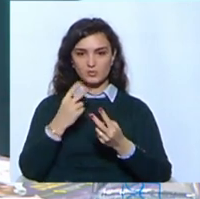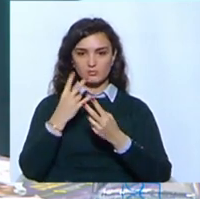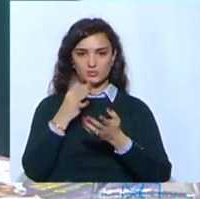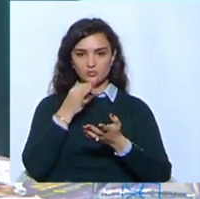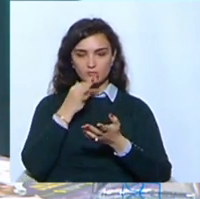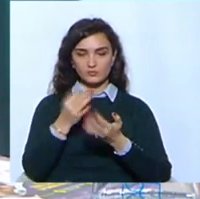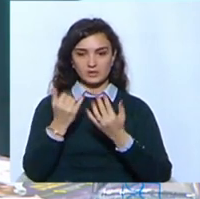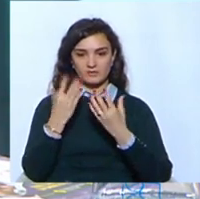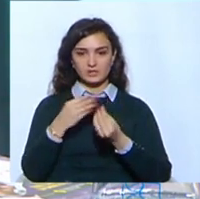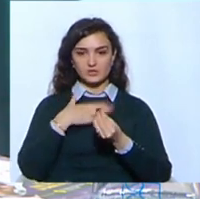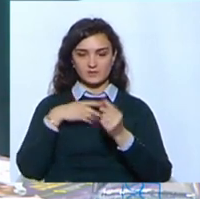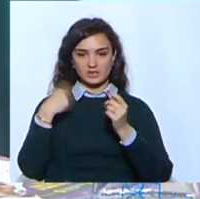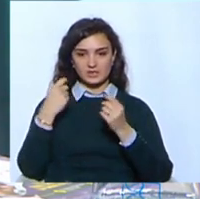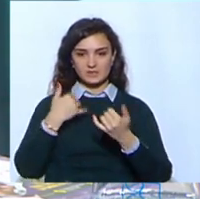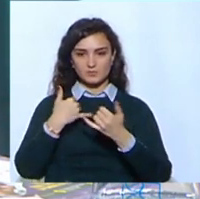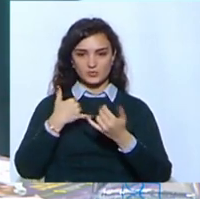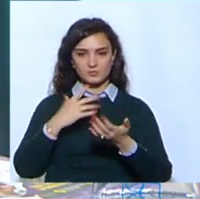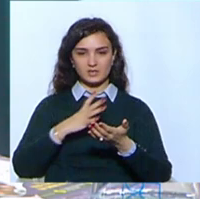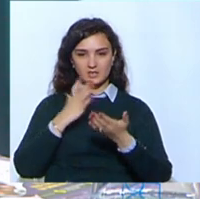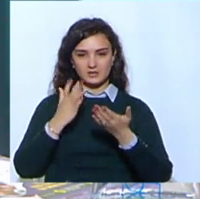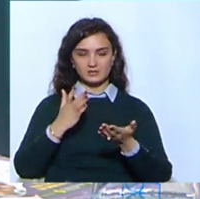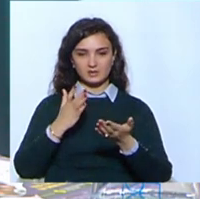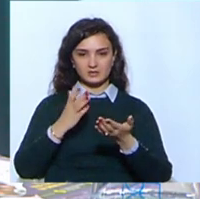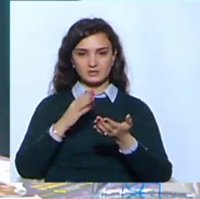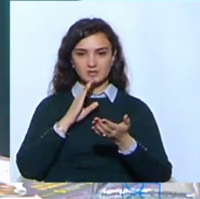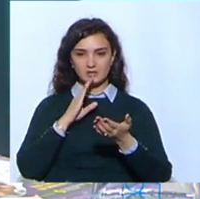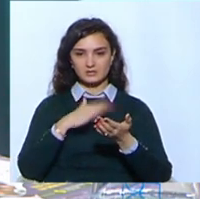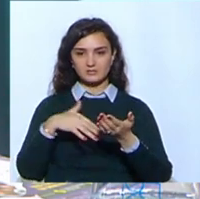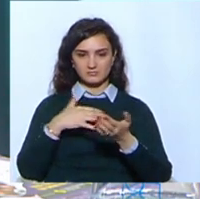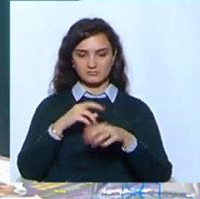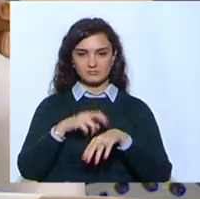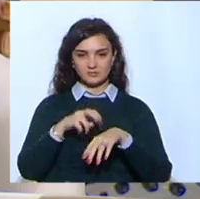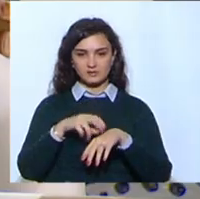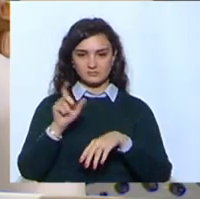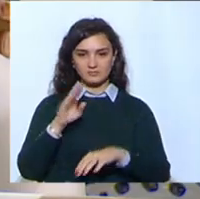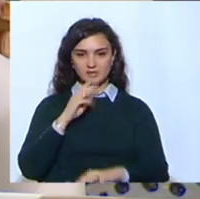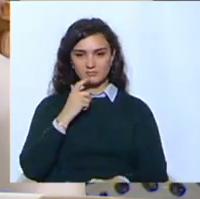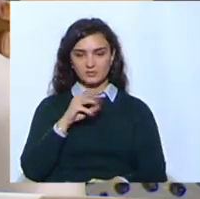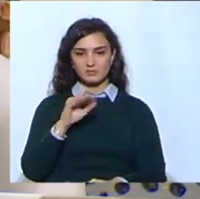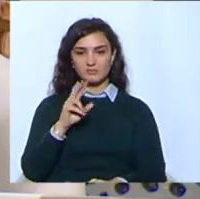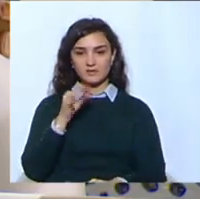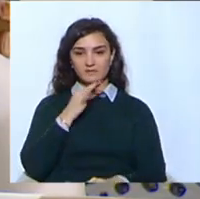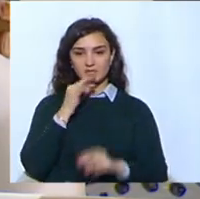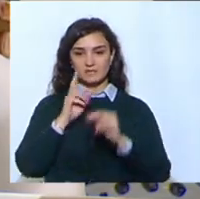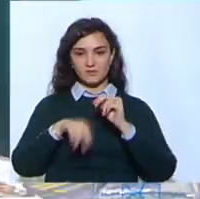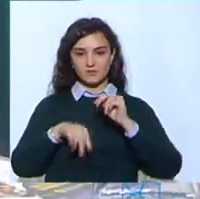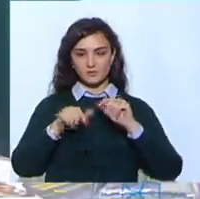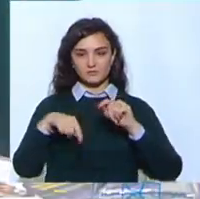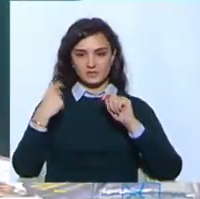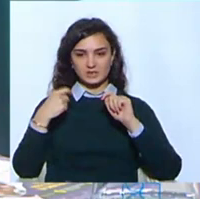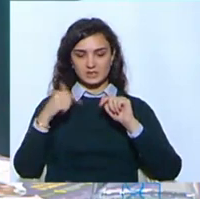უნდა შევახსენოთ, დღევანდელი ჩვენი გადაცემის სტუმარი გახლდათ მეან-გინეკოლოგი ქალბატონი მაკა ჩიქოვანი. ვიდრე დავასრულებთ